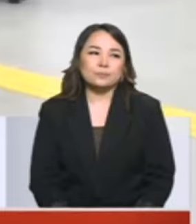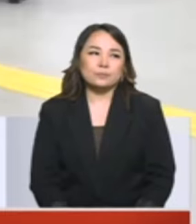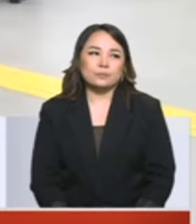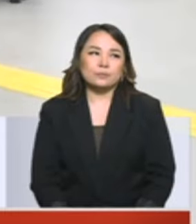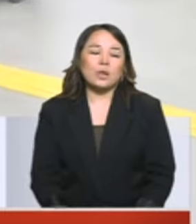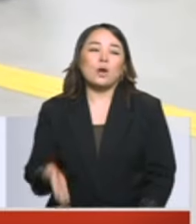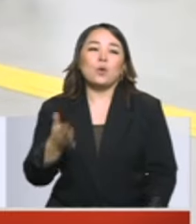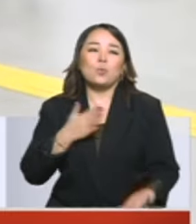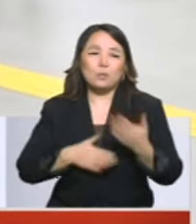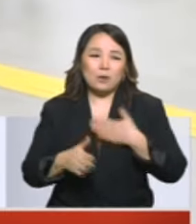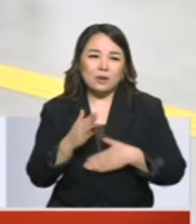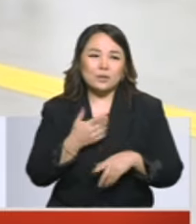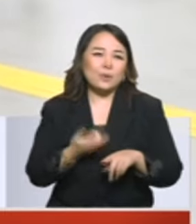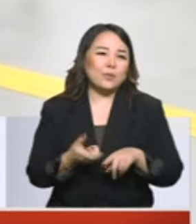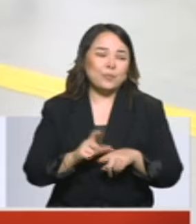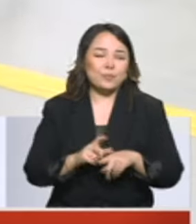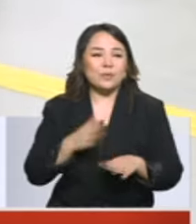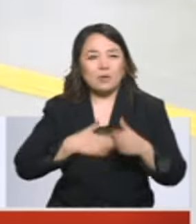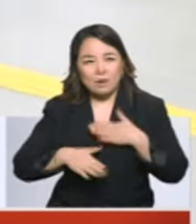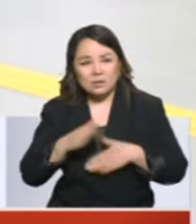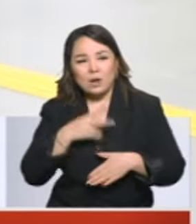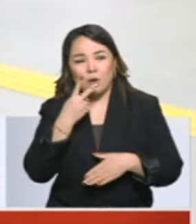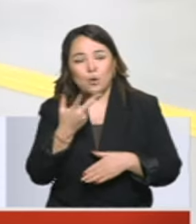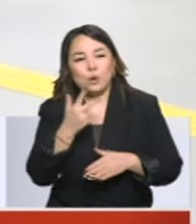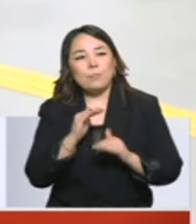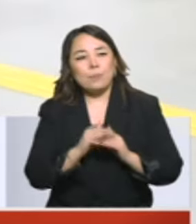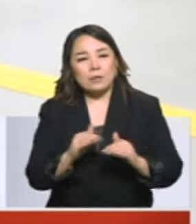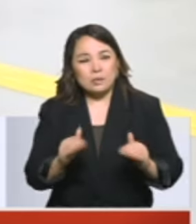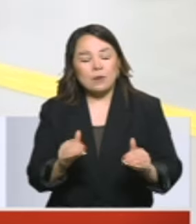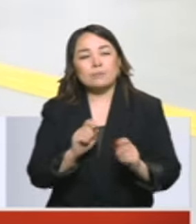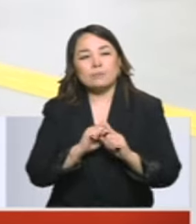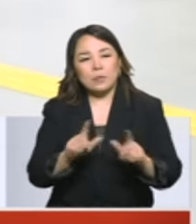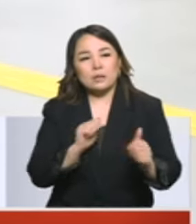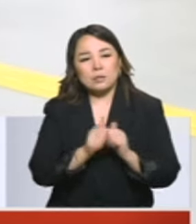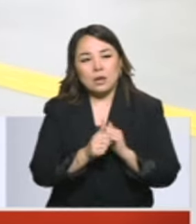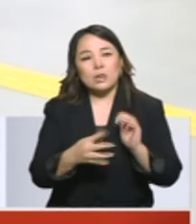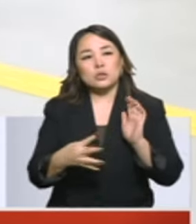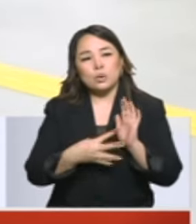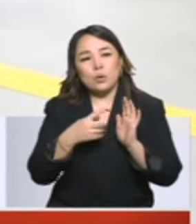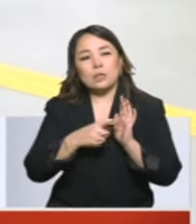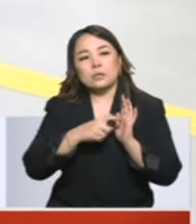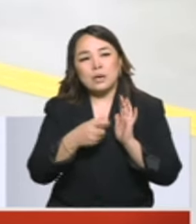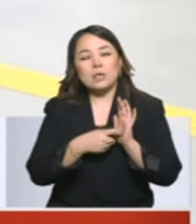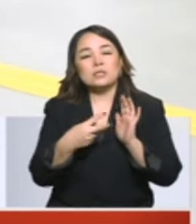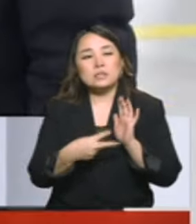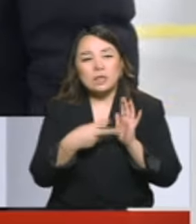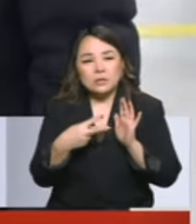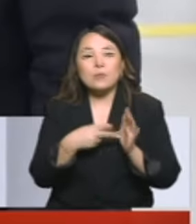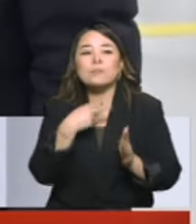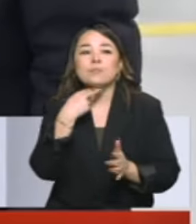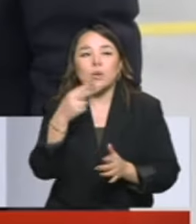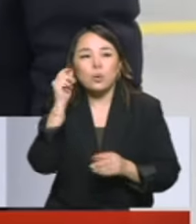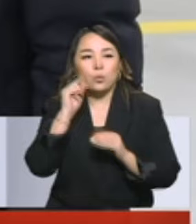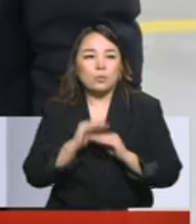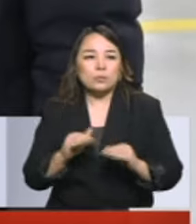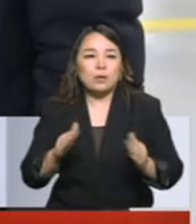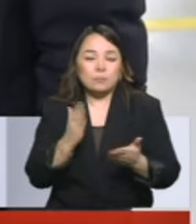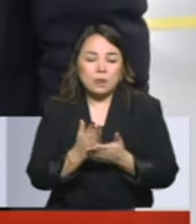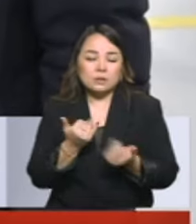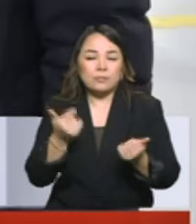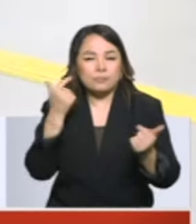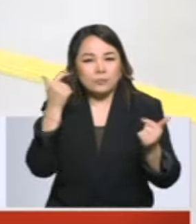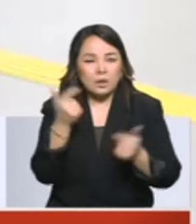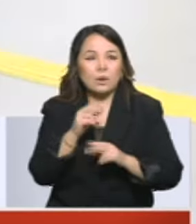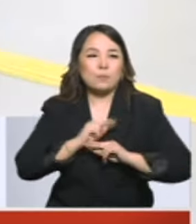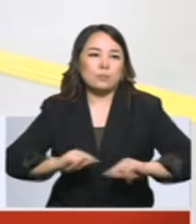шек жоқ, қатты қуанып жатырмыз. Үш баламды осы мектепке келеді. 9 сыныпта, 7 сыныпта, 2 сыныпта. Білімдері жақсы болсын,